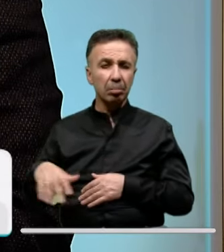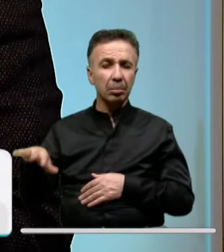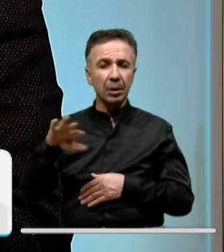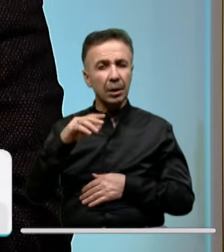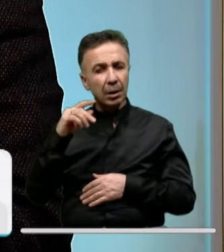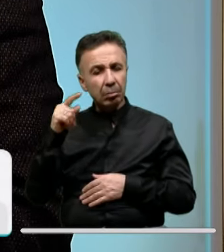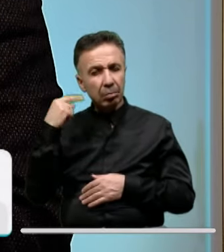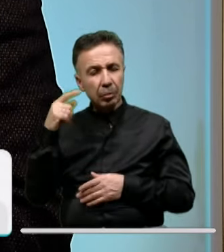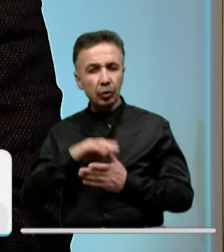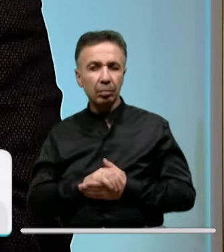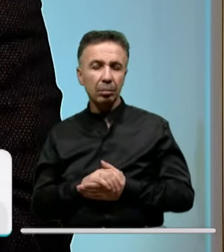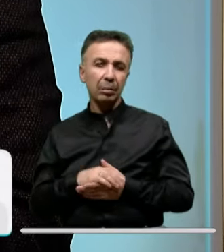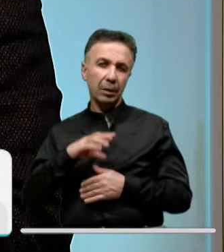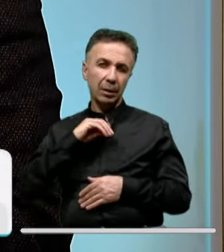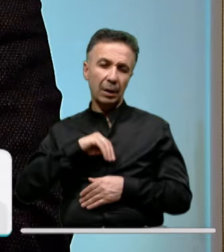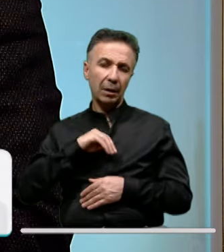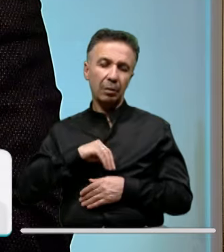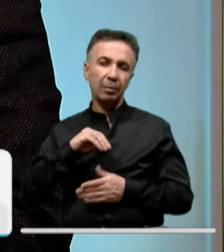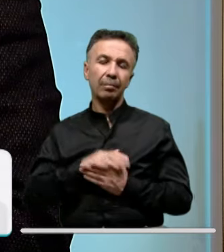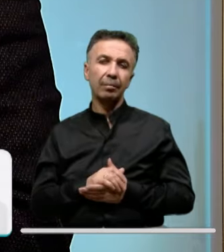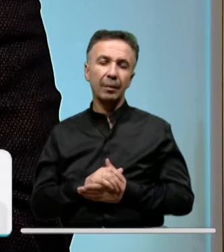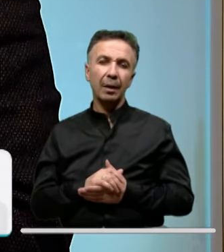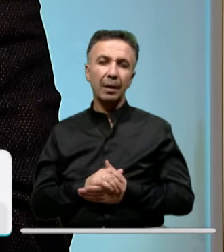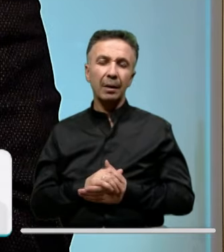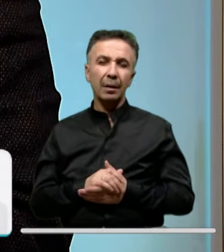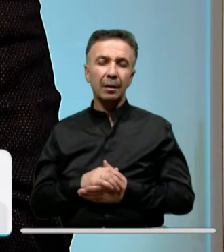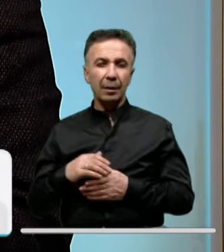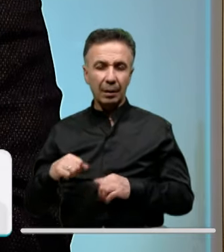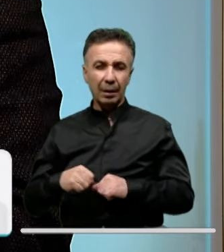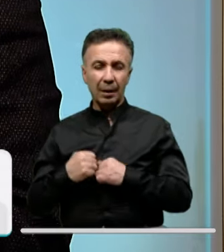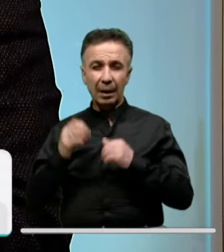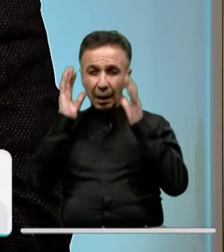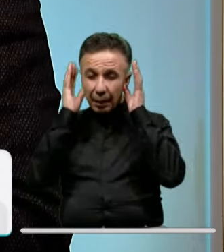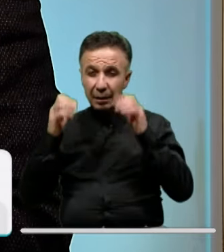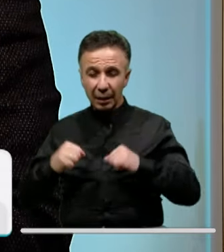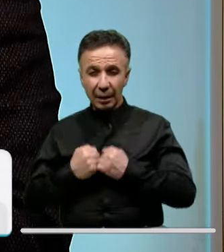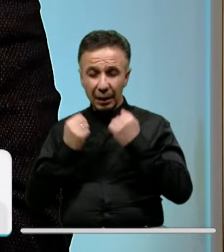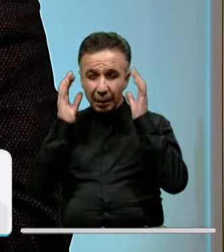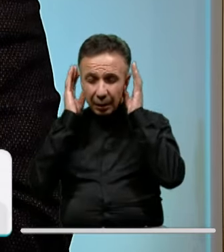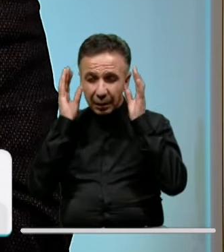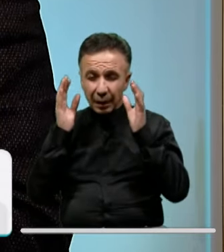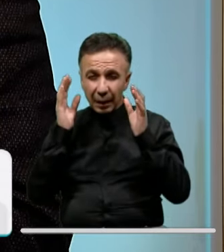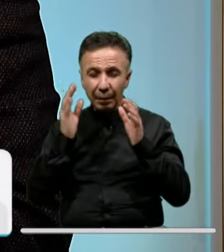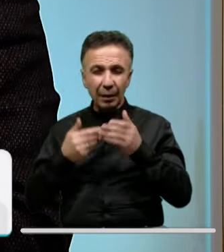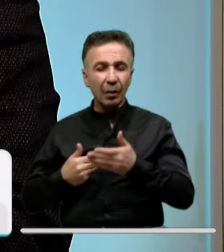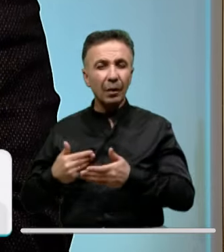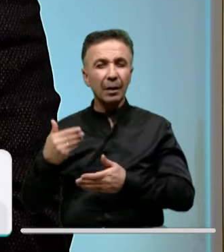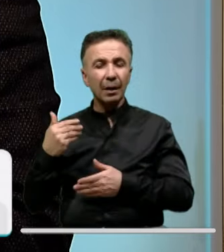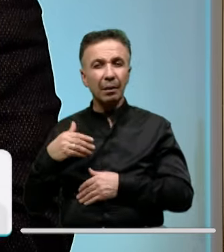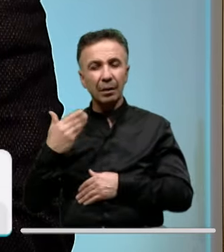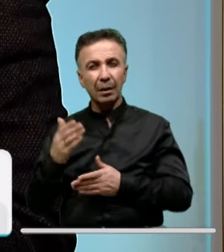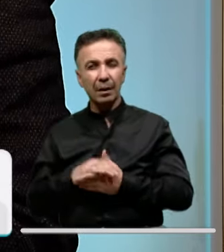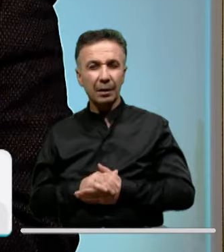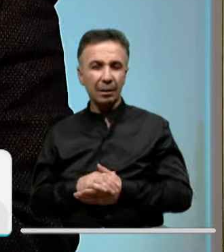yaklaşım vardır. Sanılıyor ki sadece oruç namazların kazası yapılırken namazın öncesine ve sonrasına sadece bir vakit kaza etmek. Hayır